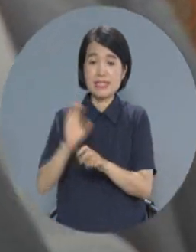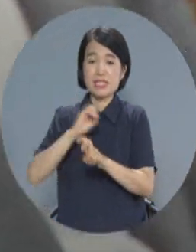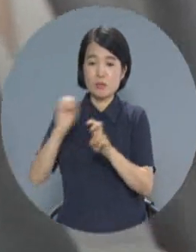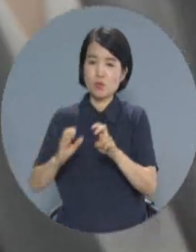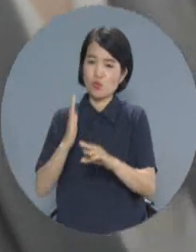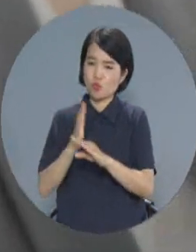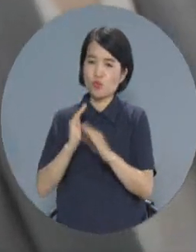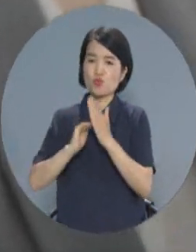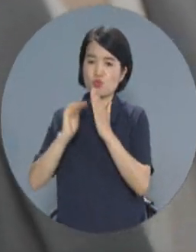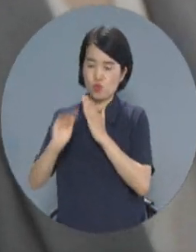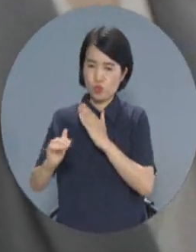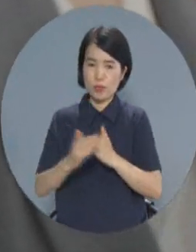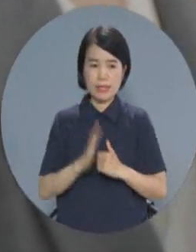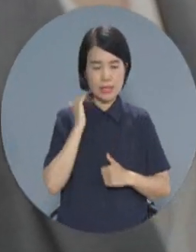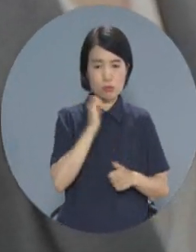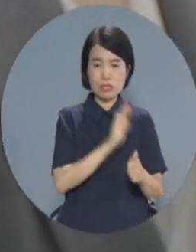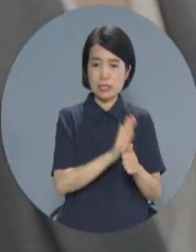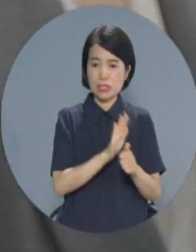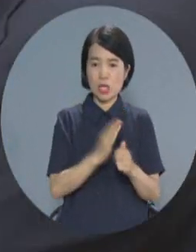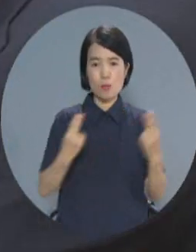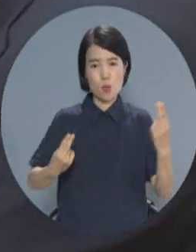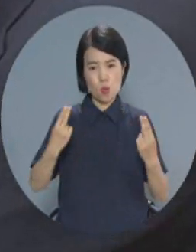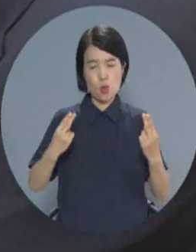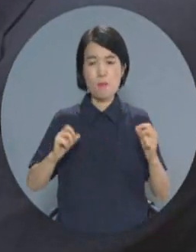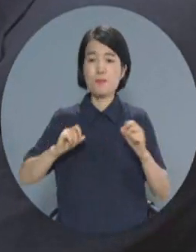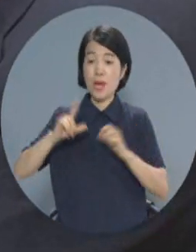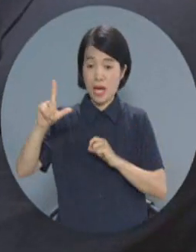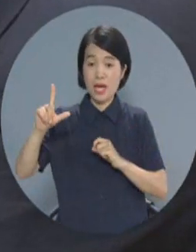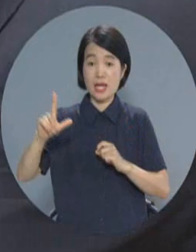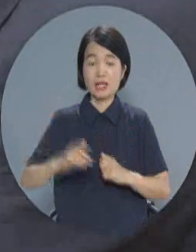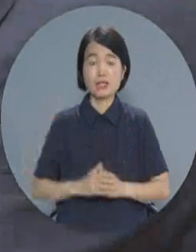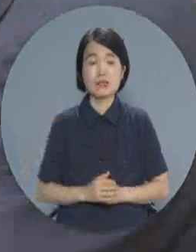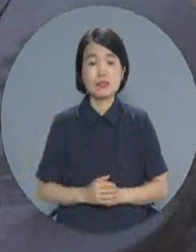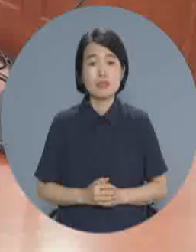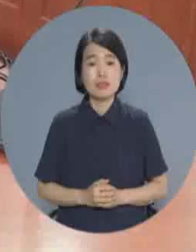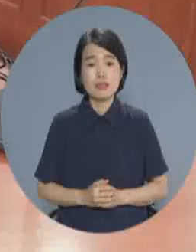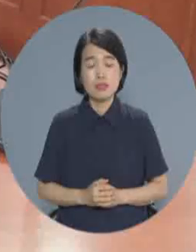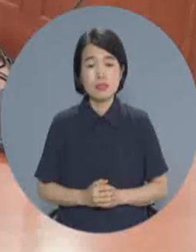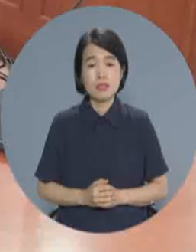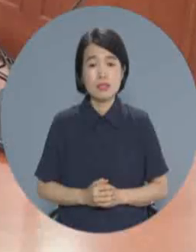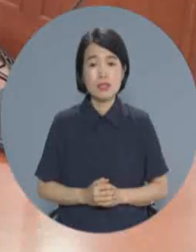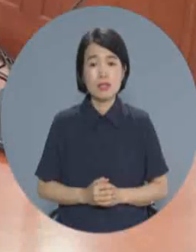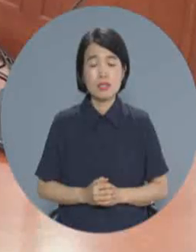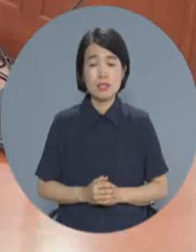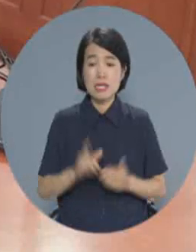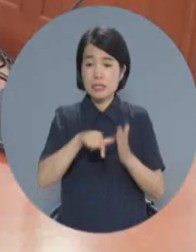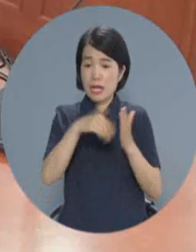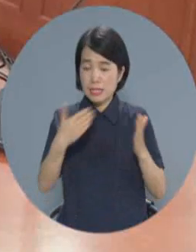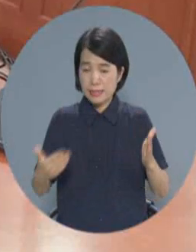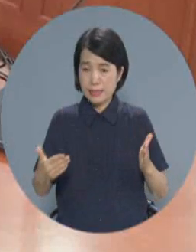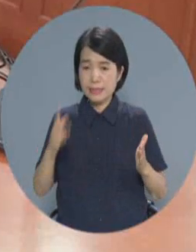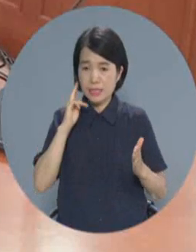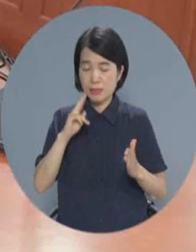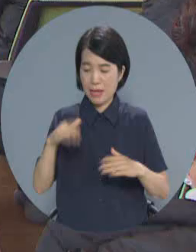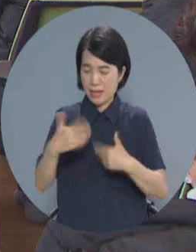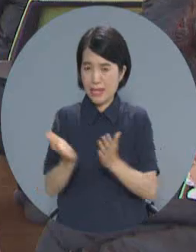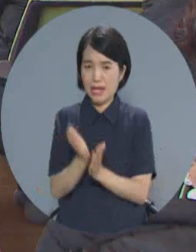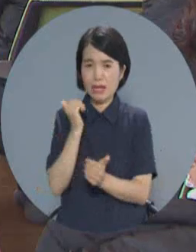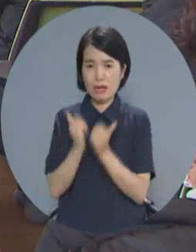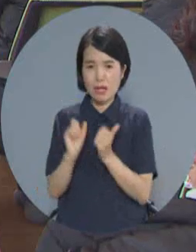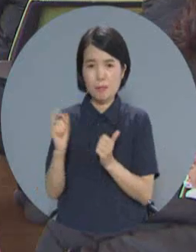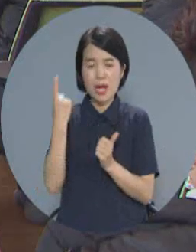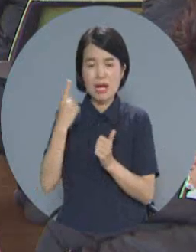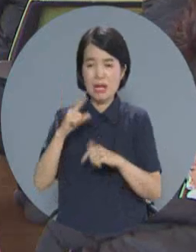10% 중후반대로 대통령 지지율보다는 높게 나타나고 있습니다. 하지만 갈수록 심해지는 당내 파열음이